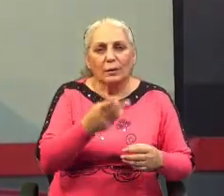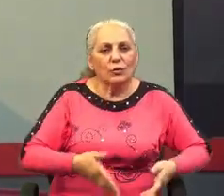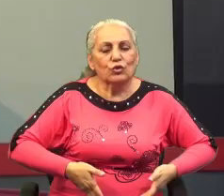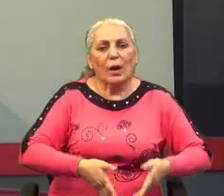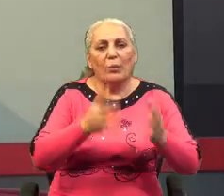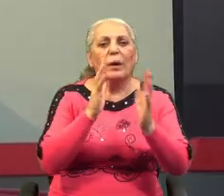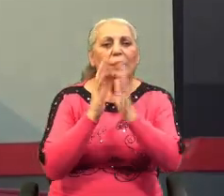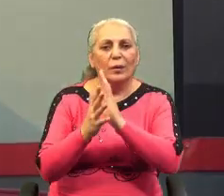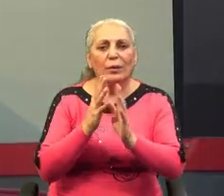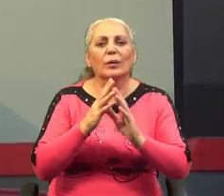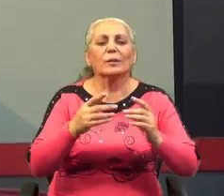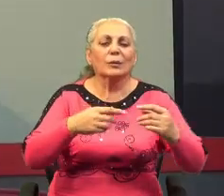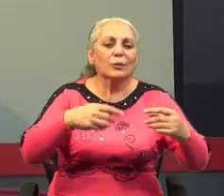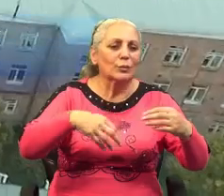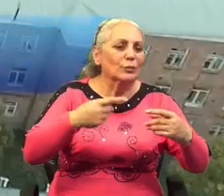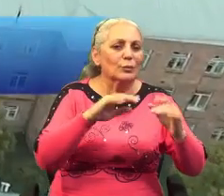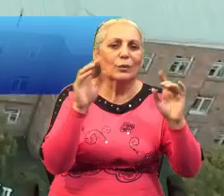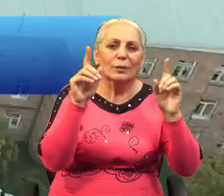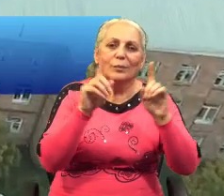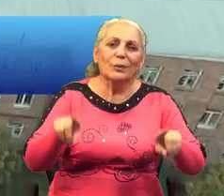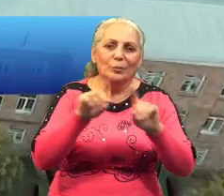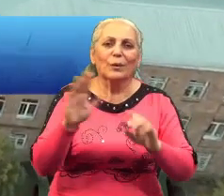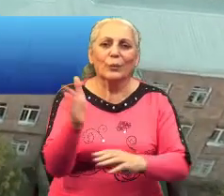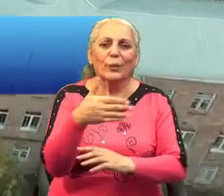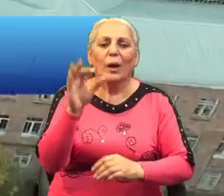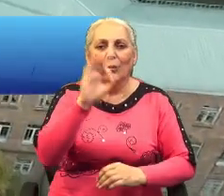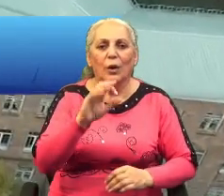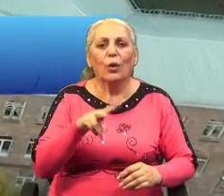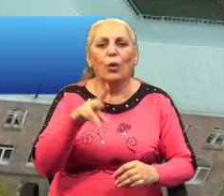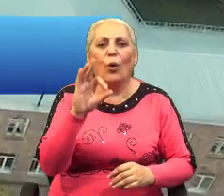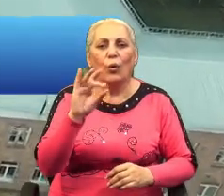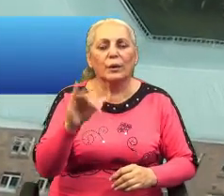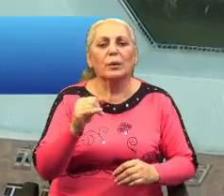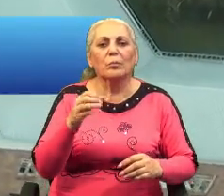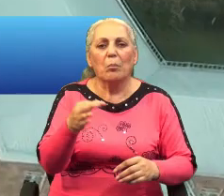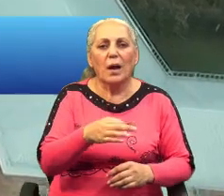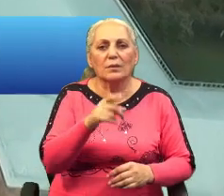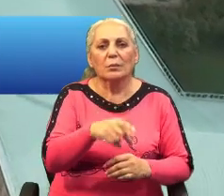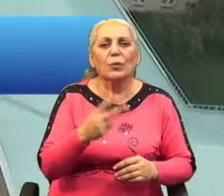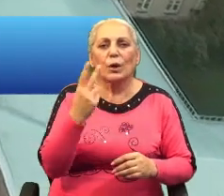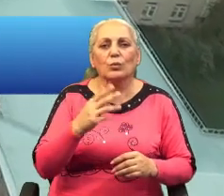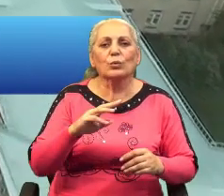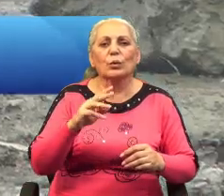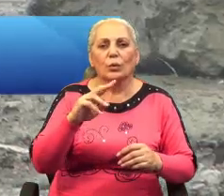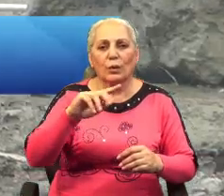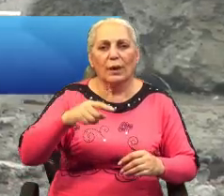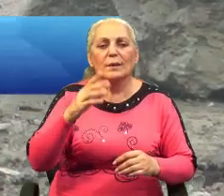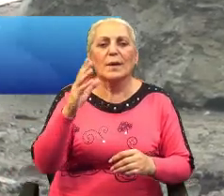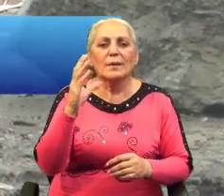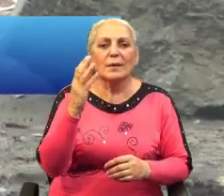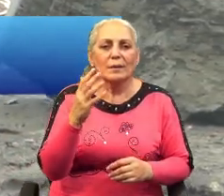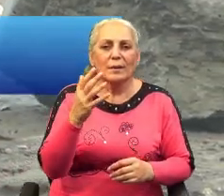այգիների և պուրակների բարեկարգմանը։ Լոռու մարզում 2.5 միլիարդ դրամի սուբվենցիոն ծրագրեր կյանքի կոչվեն, այդ